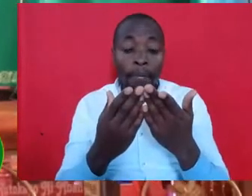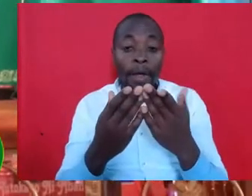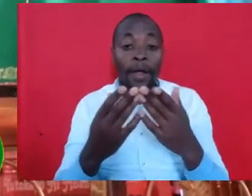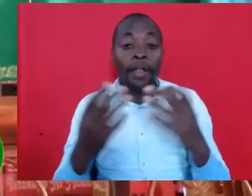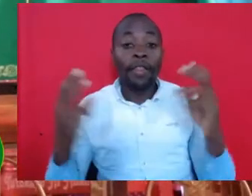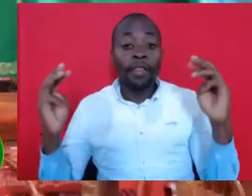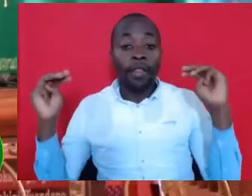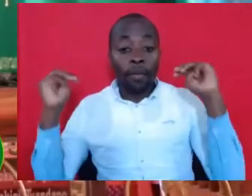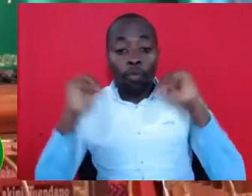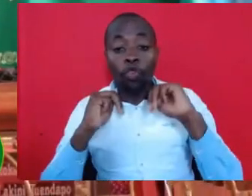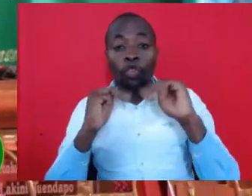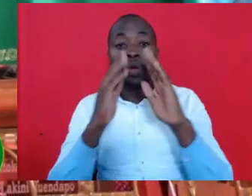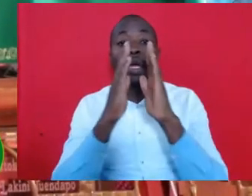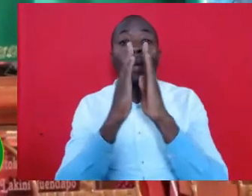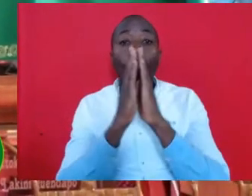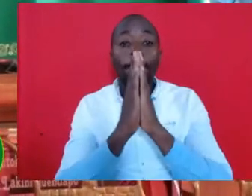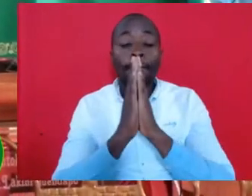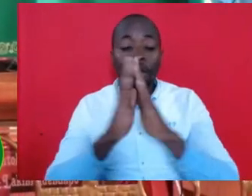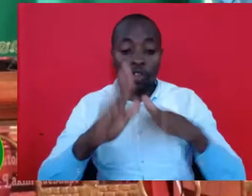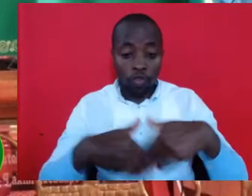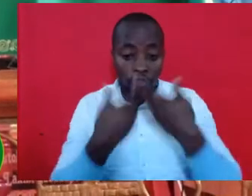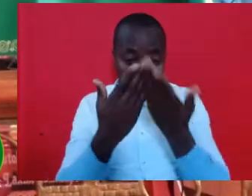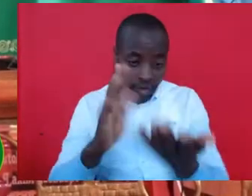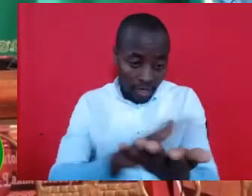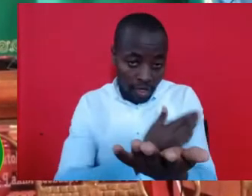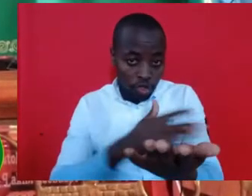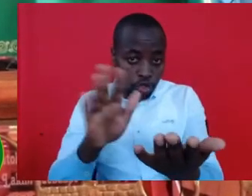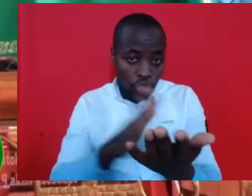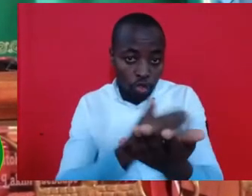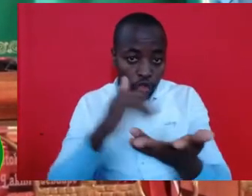yao. Tutapatiwa wimbo ili tuweze kujiandaa.